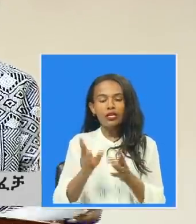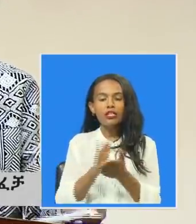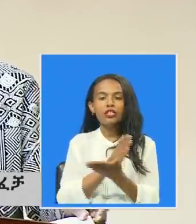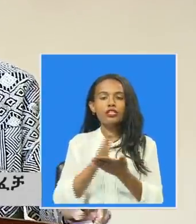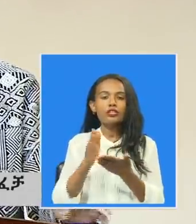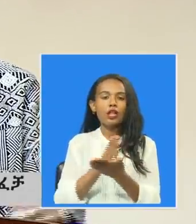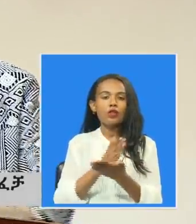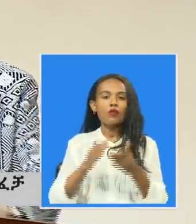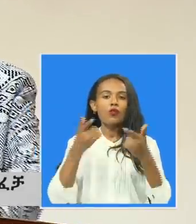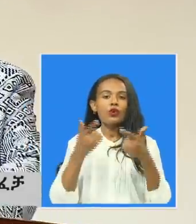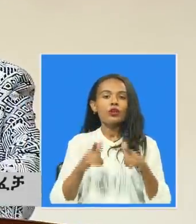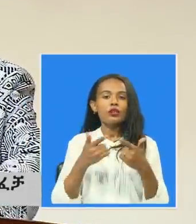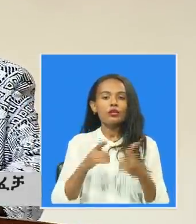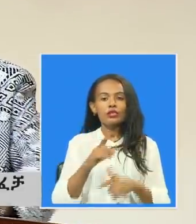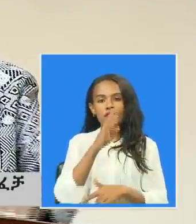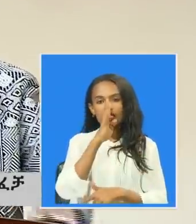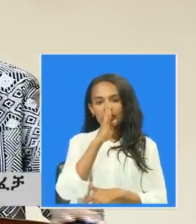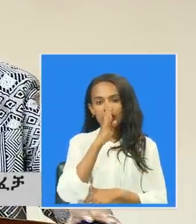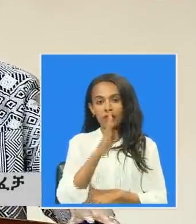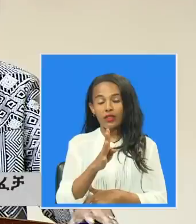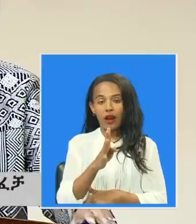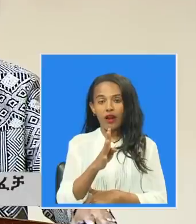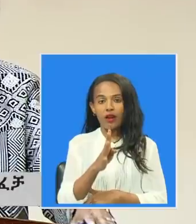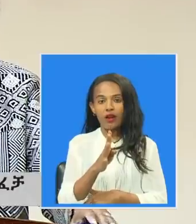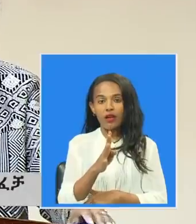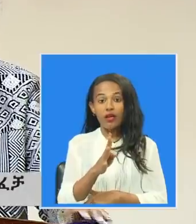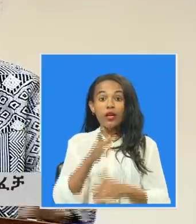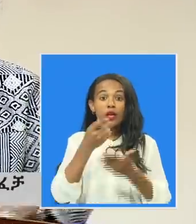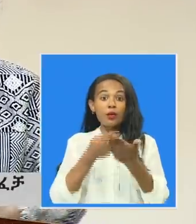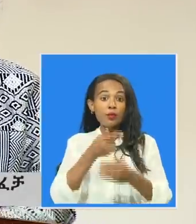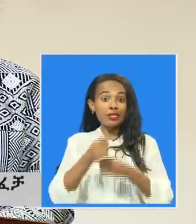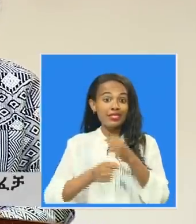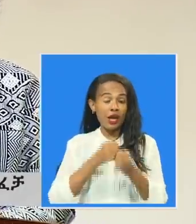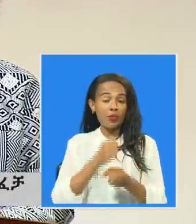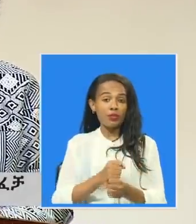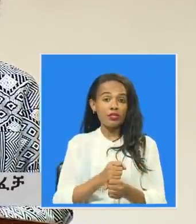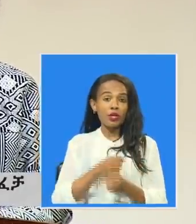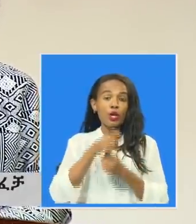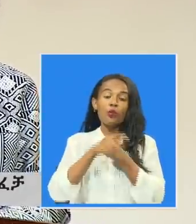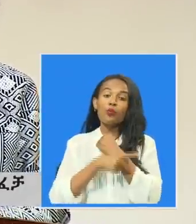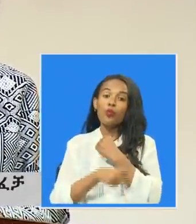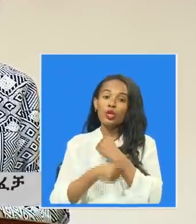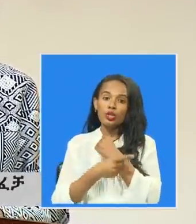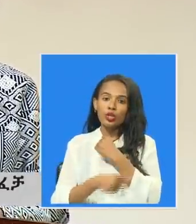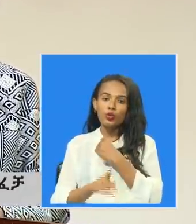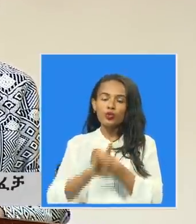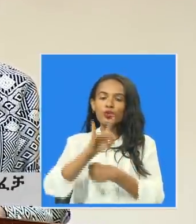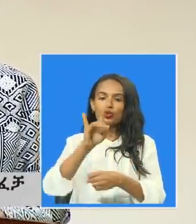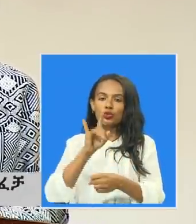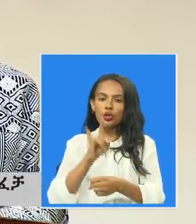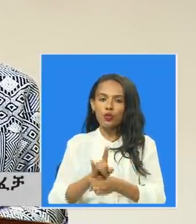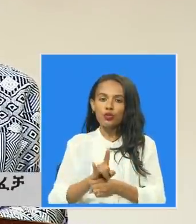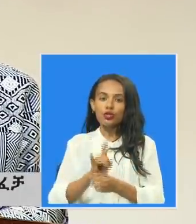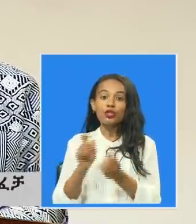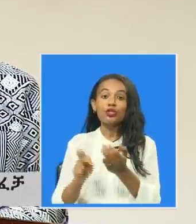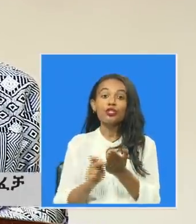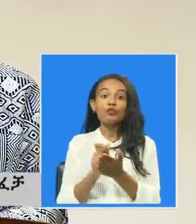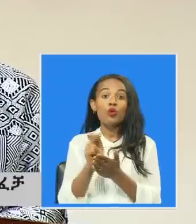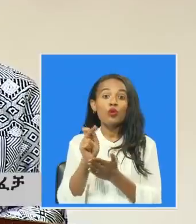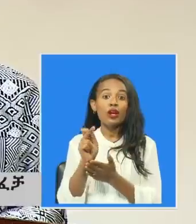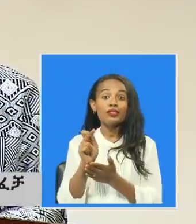እንዲሳተፉ እድል ይፈጥራል። በመሆኑ በዚህ ዓመት ፖለቲከኞችም ሆኑ ዜጎች